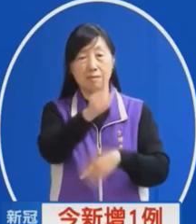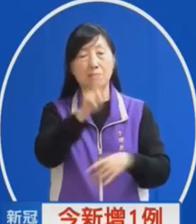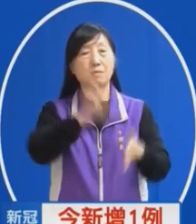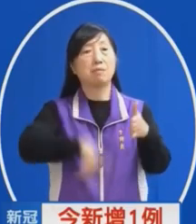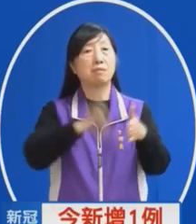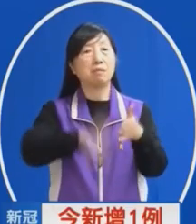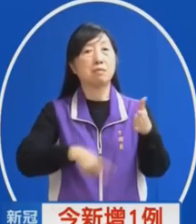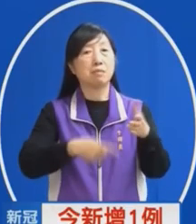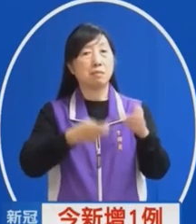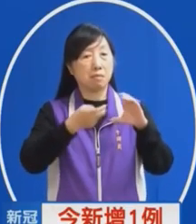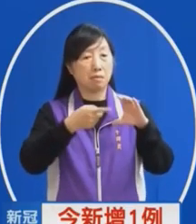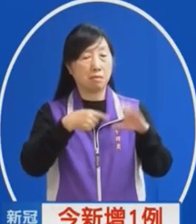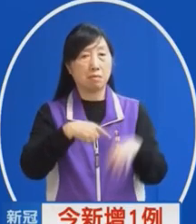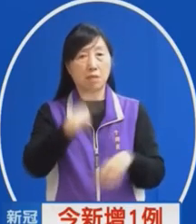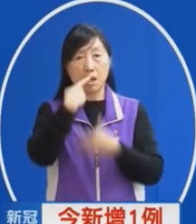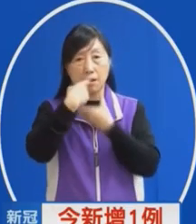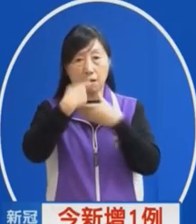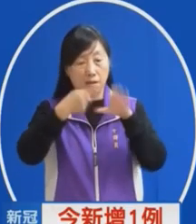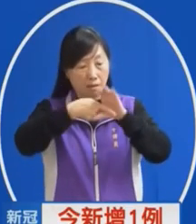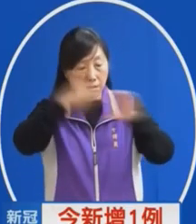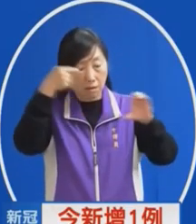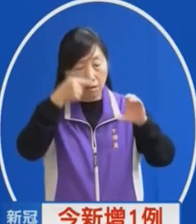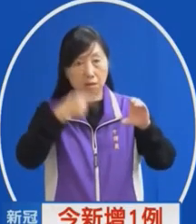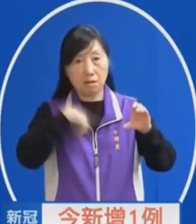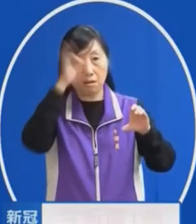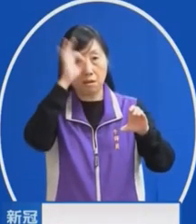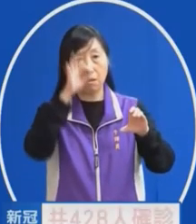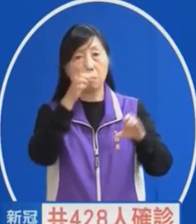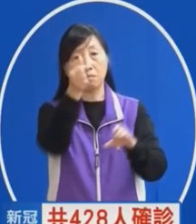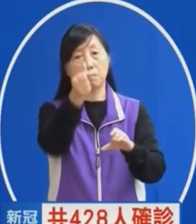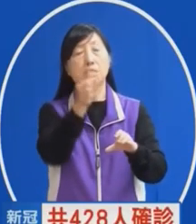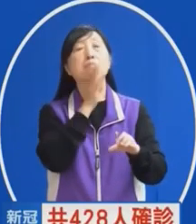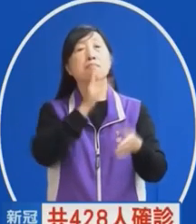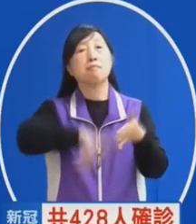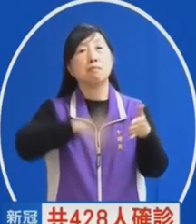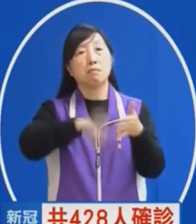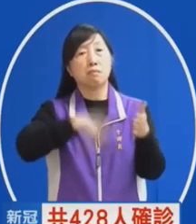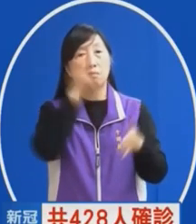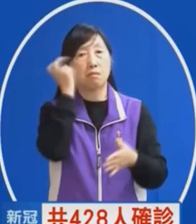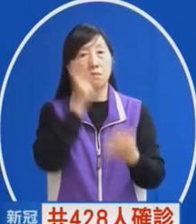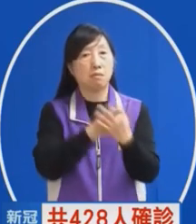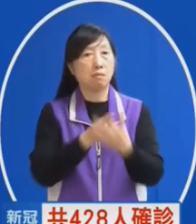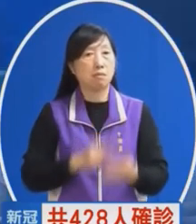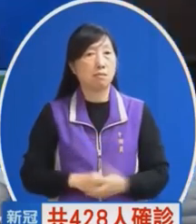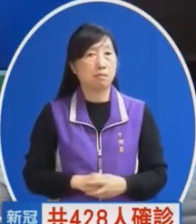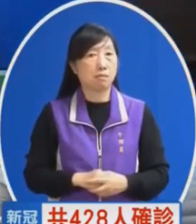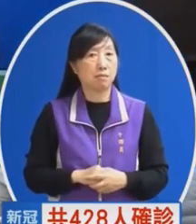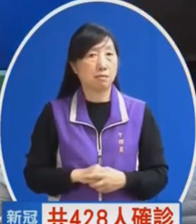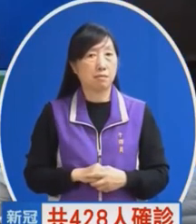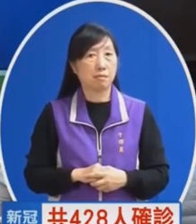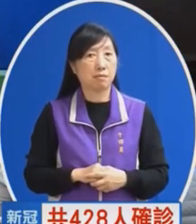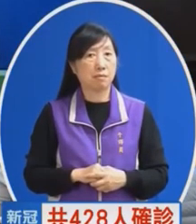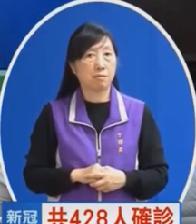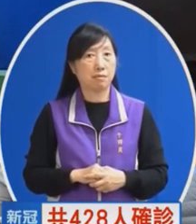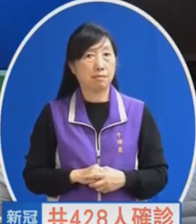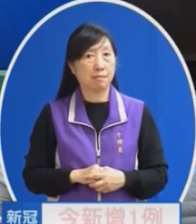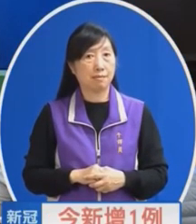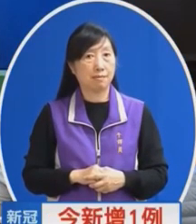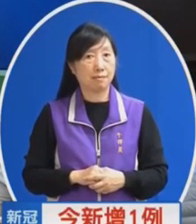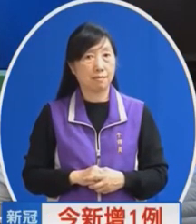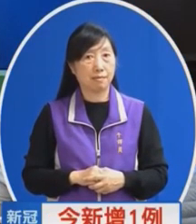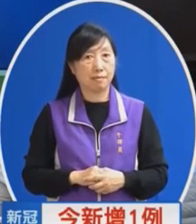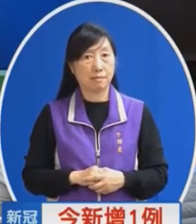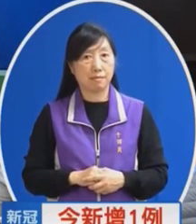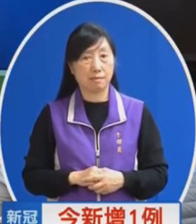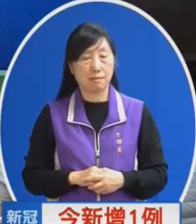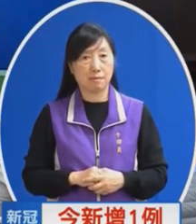较可以更敏感的得到阳性结果的一个时间点的。 好，您看到的是中央流行疫情指